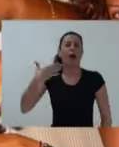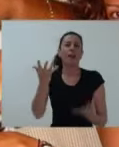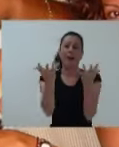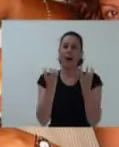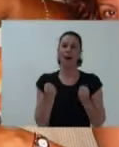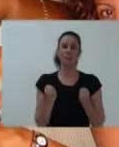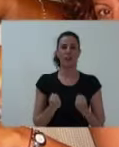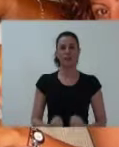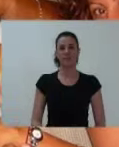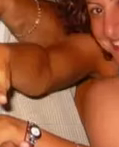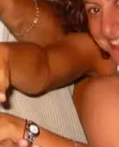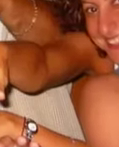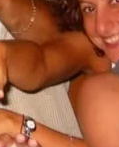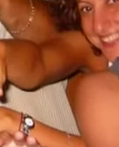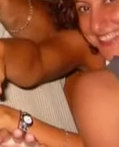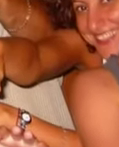إلى الأكثر حاجة